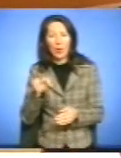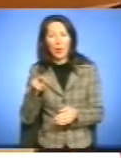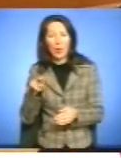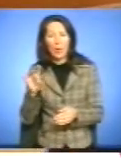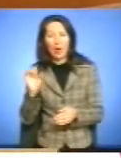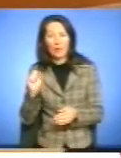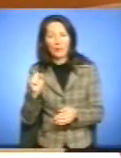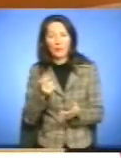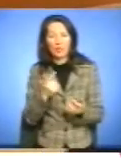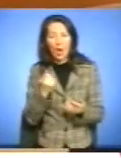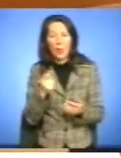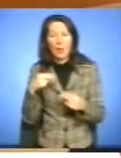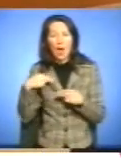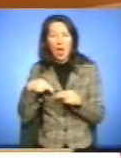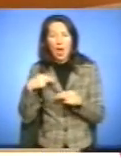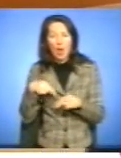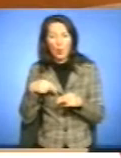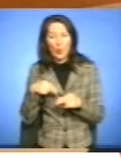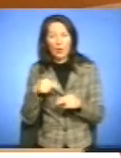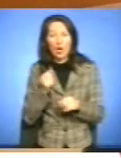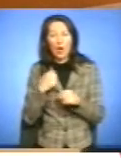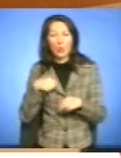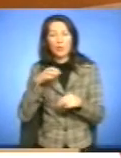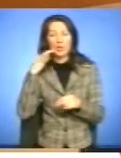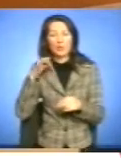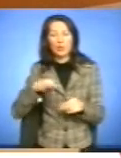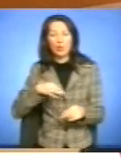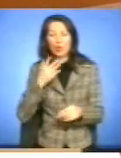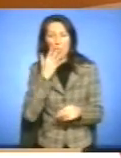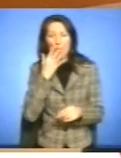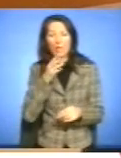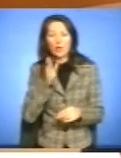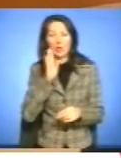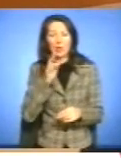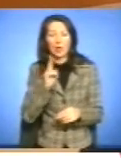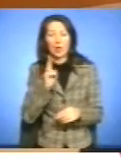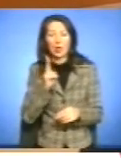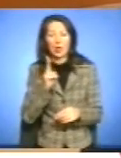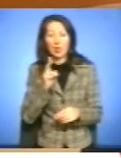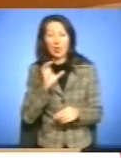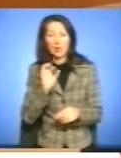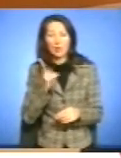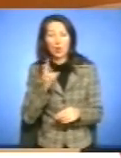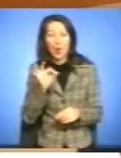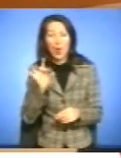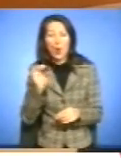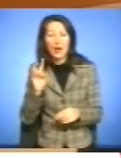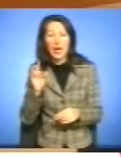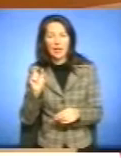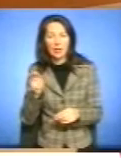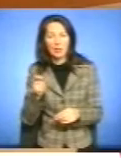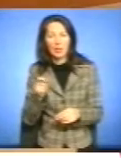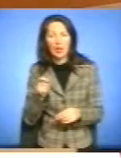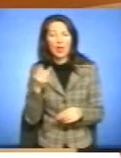сказав. Це робота із французької мови Катерина Скоренька. Вона цікава тим, що